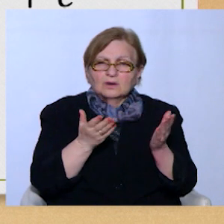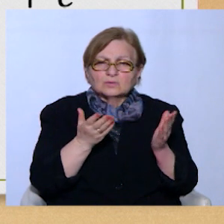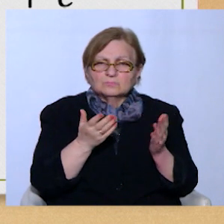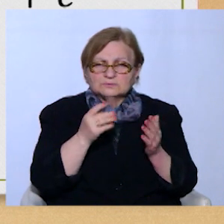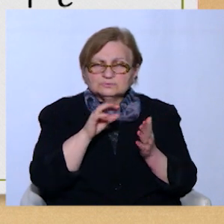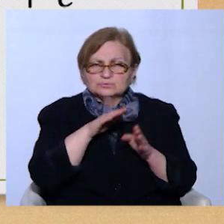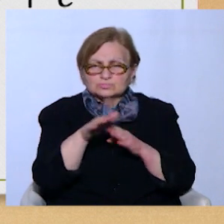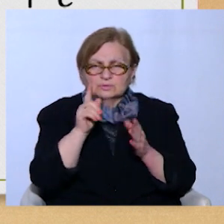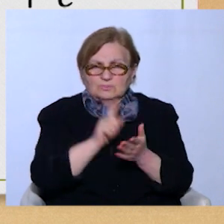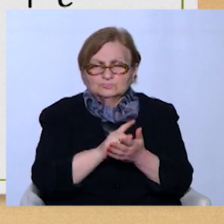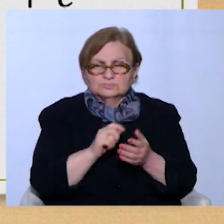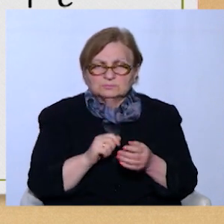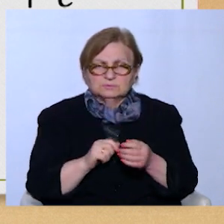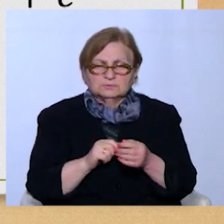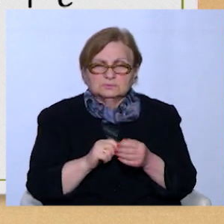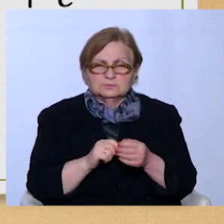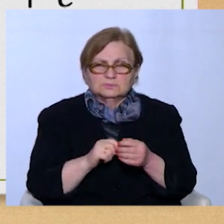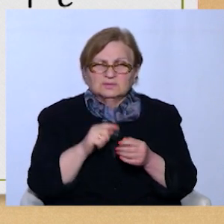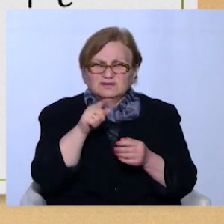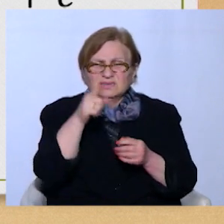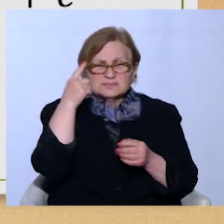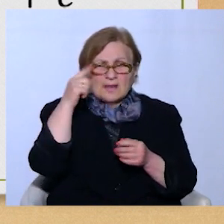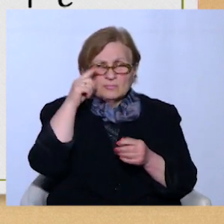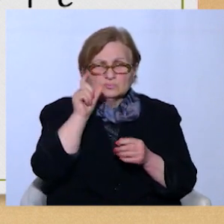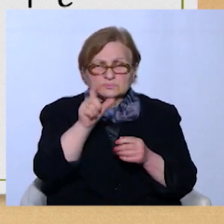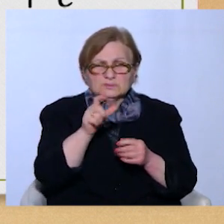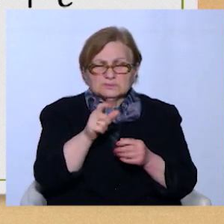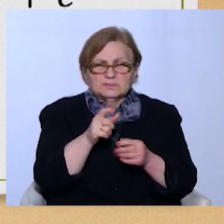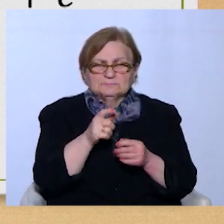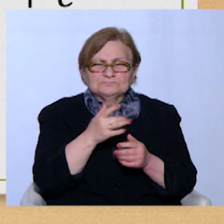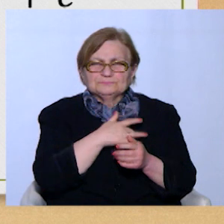აუცილებლად. ეს ისეთი ამოცანა არის, რომ